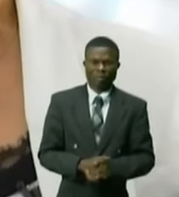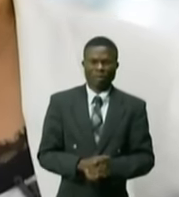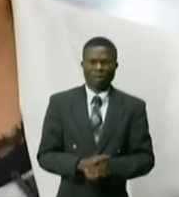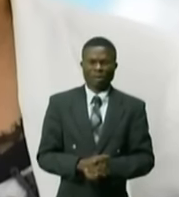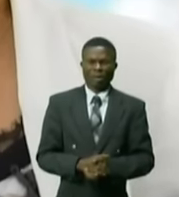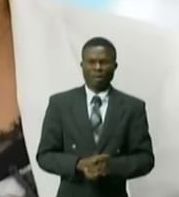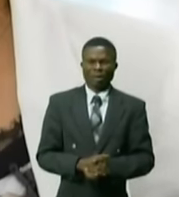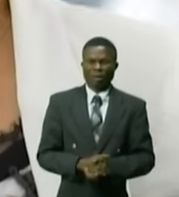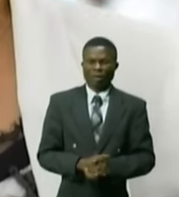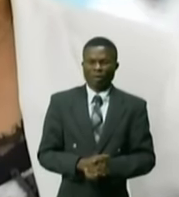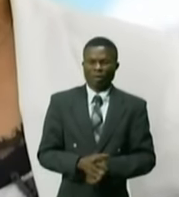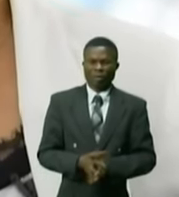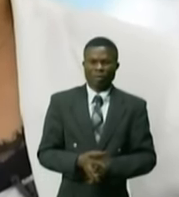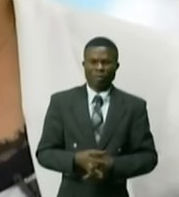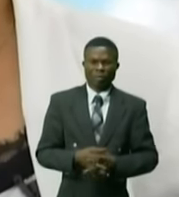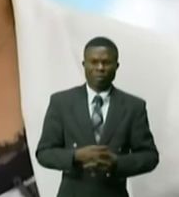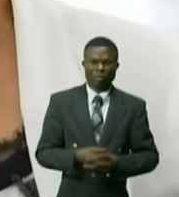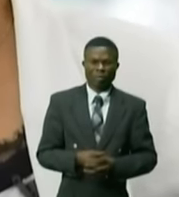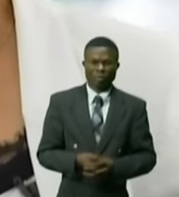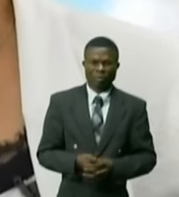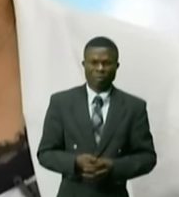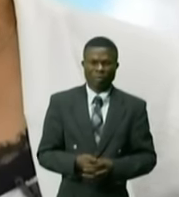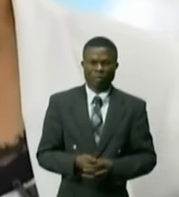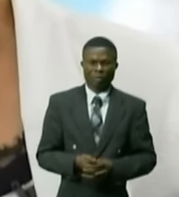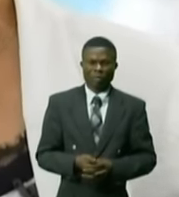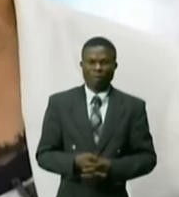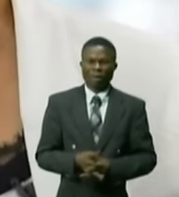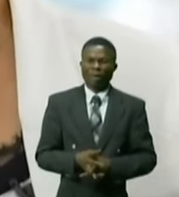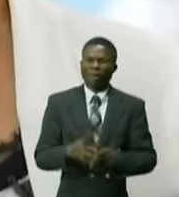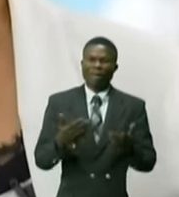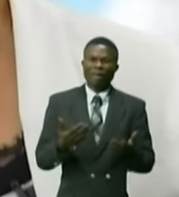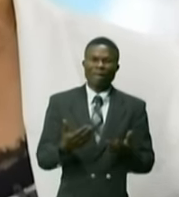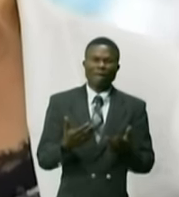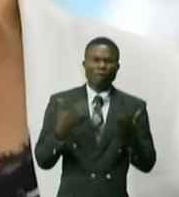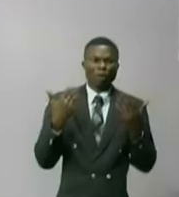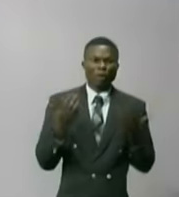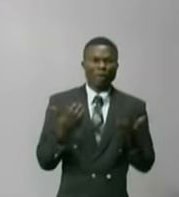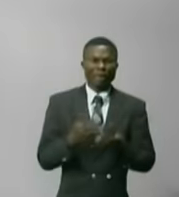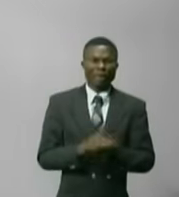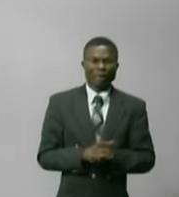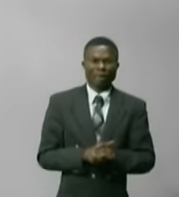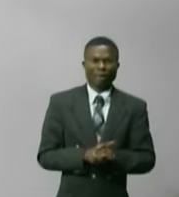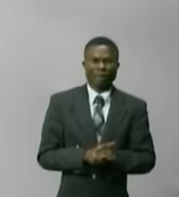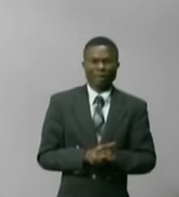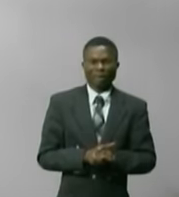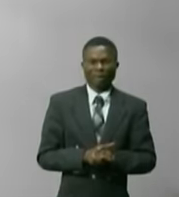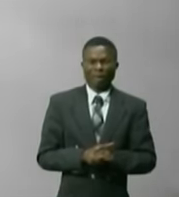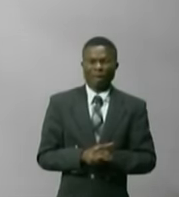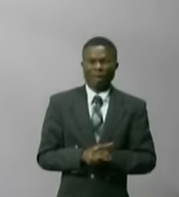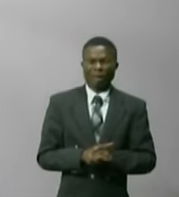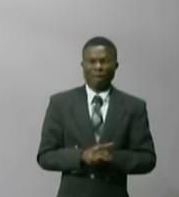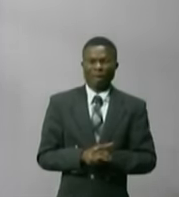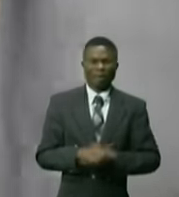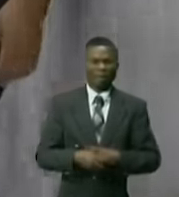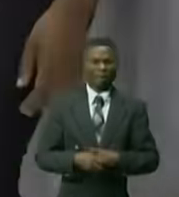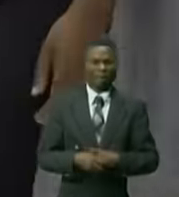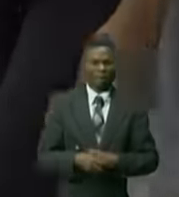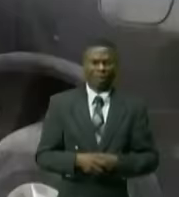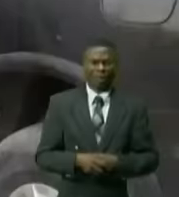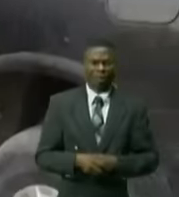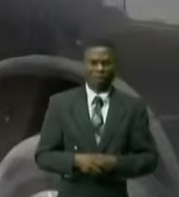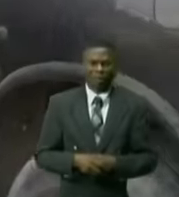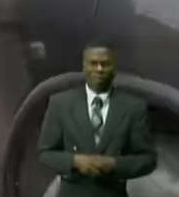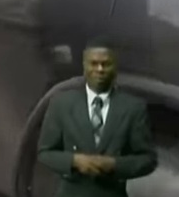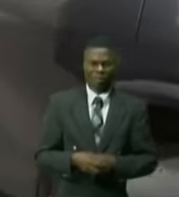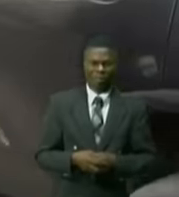agréablement surprise parce que c'est la première fois que je rentre dans des bureaux déjà très bien aménagés. Et ensuite, j'ai fait une